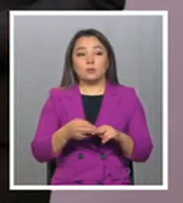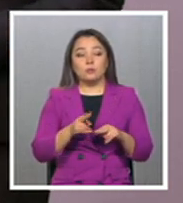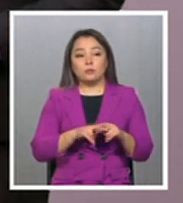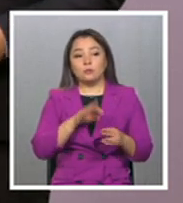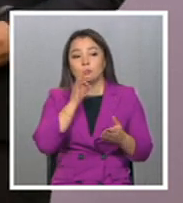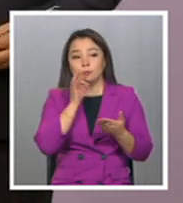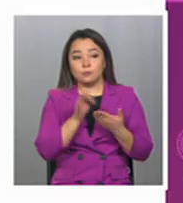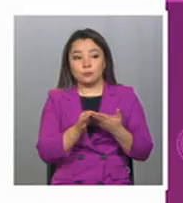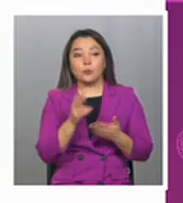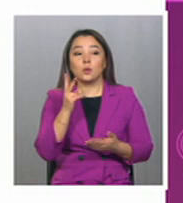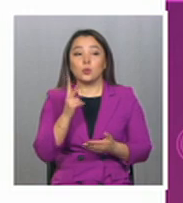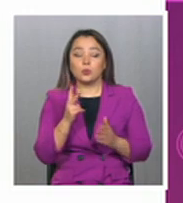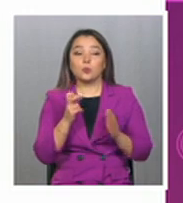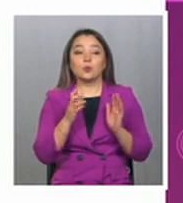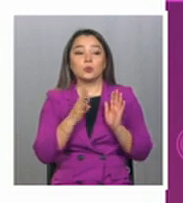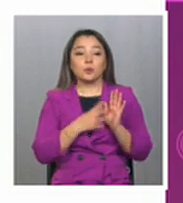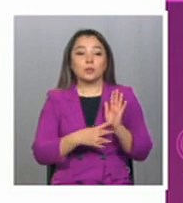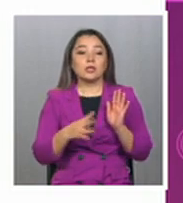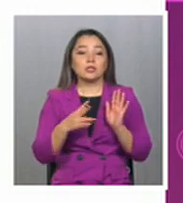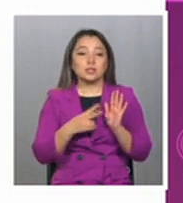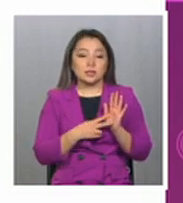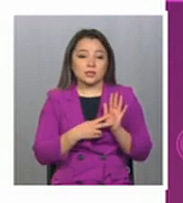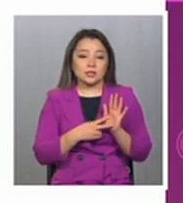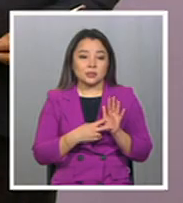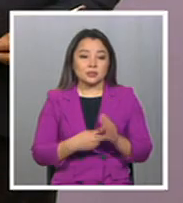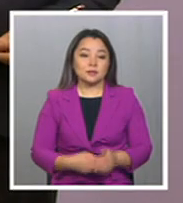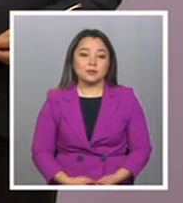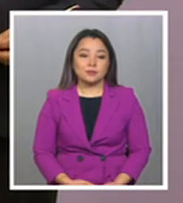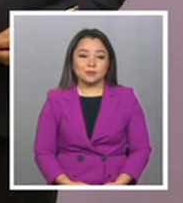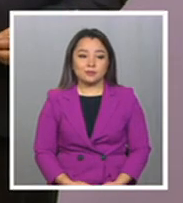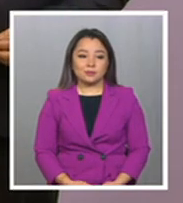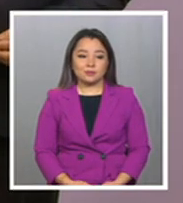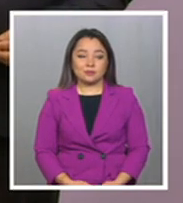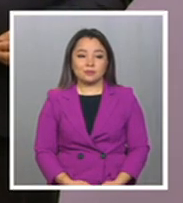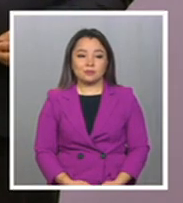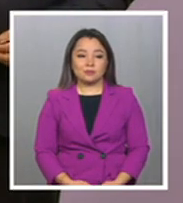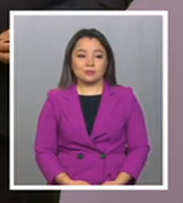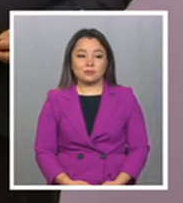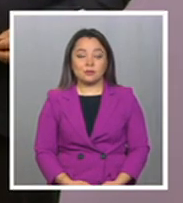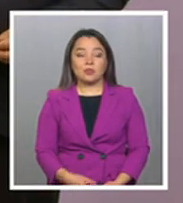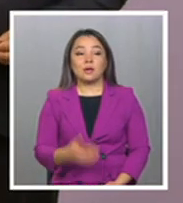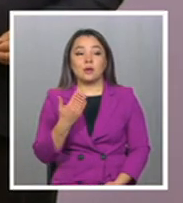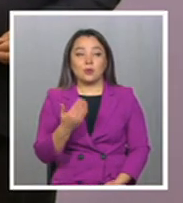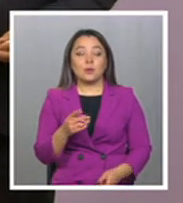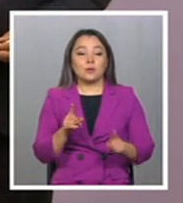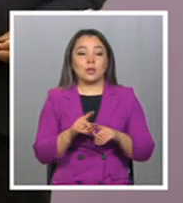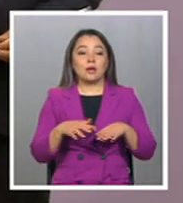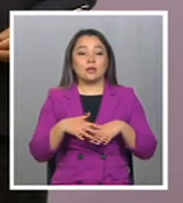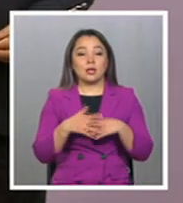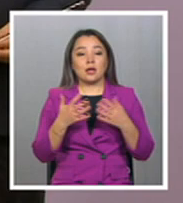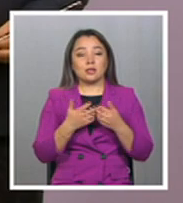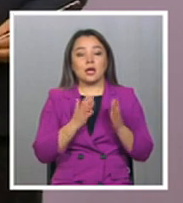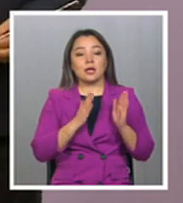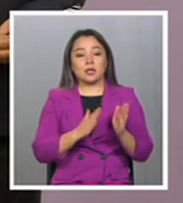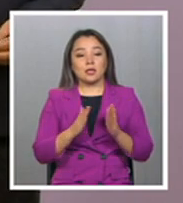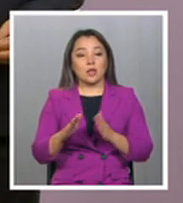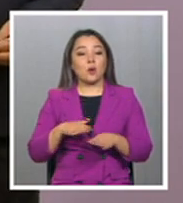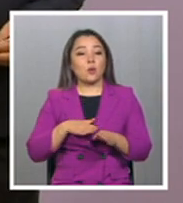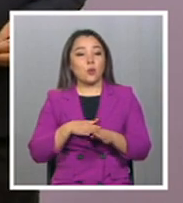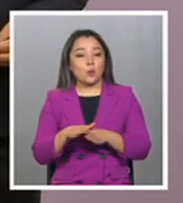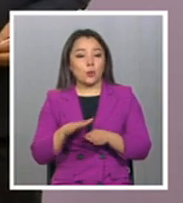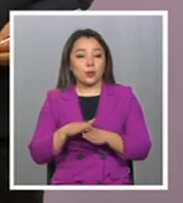мәні 397-ге тең екен. Балалар, сендер де амалдарды ретімен орындадыңдар